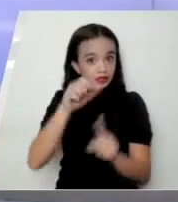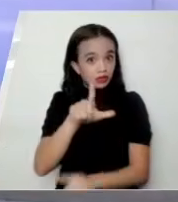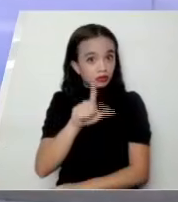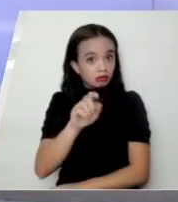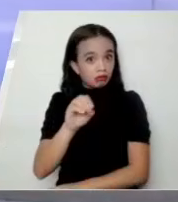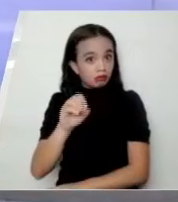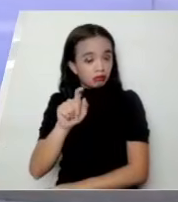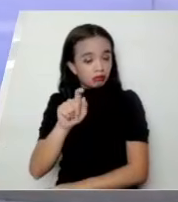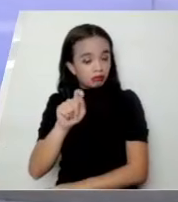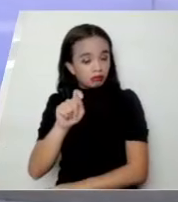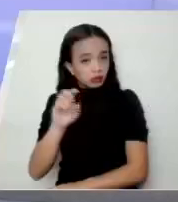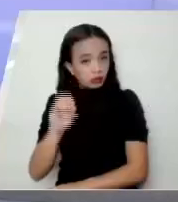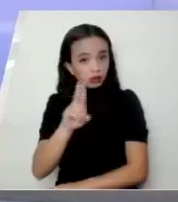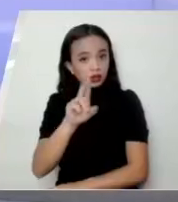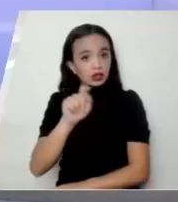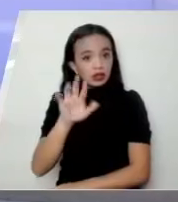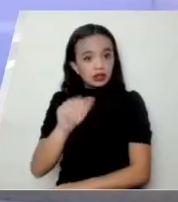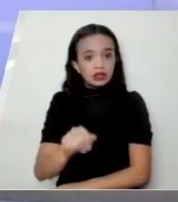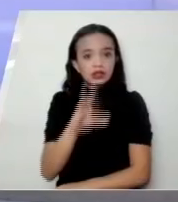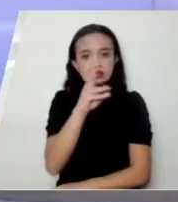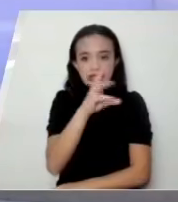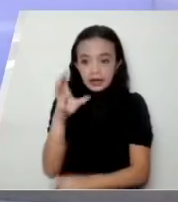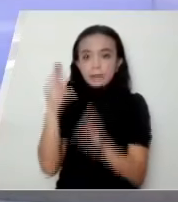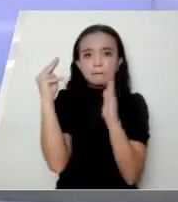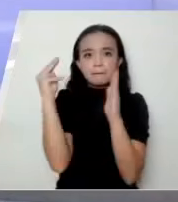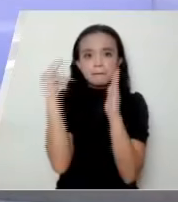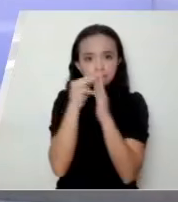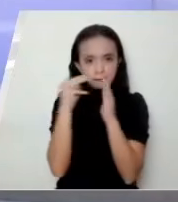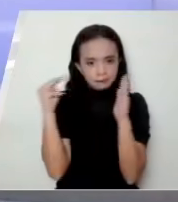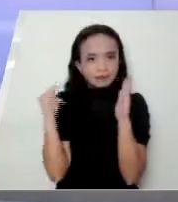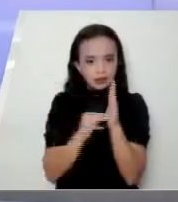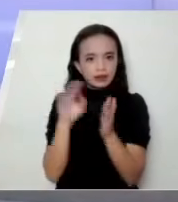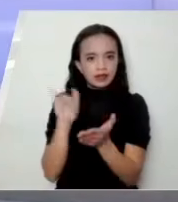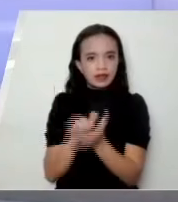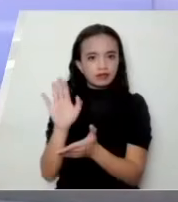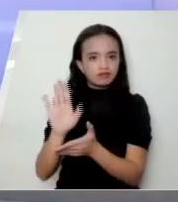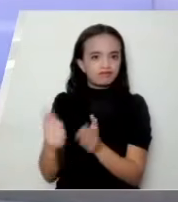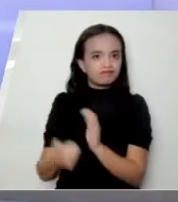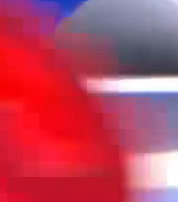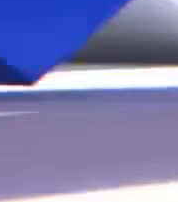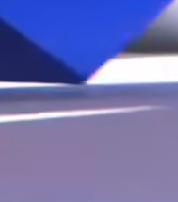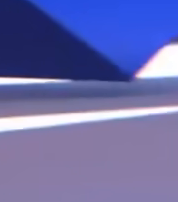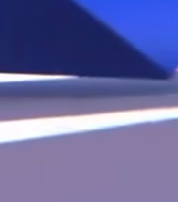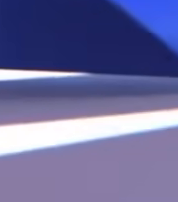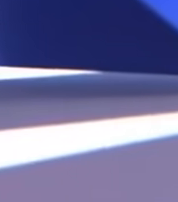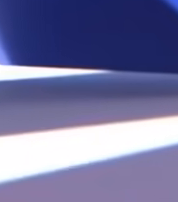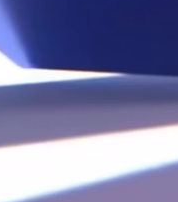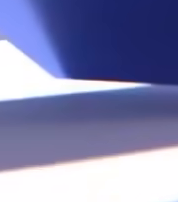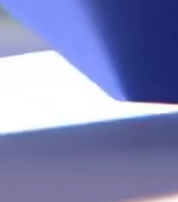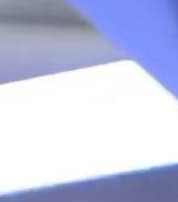Halos 600 milyong piso po ang kanyang jackpot. Nakatutok si Mav Gonzalez.